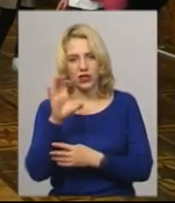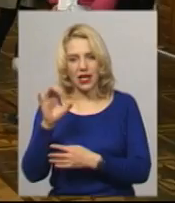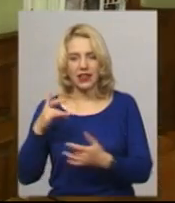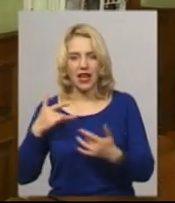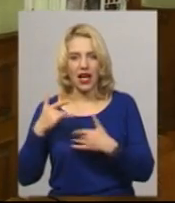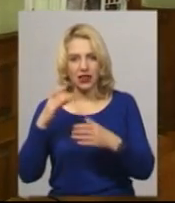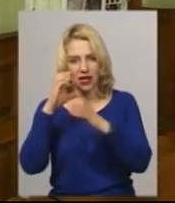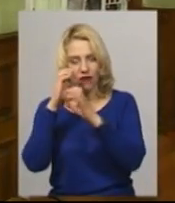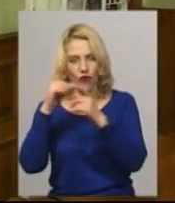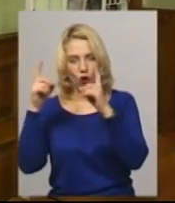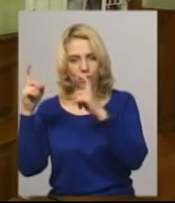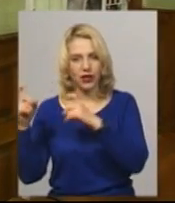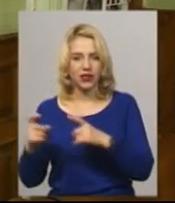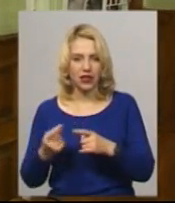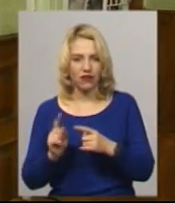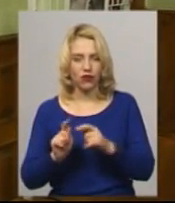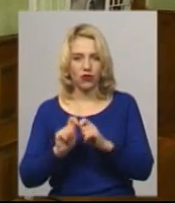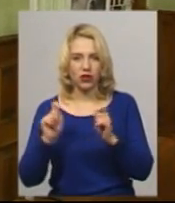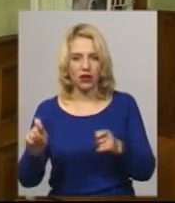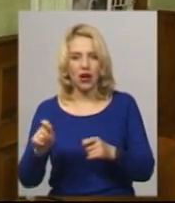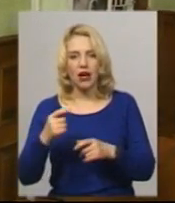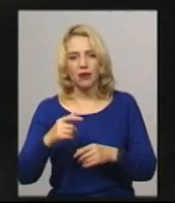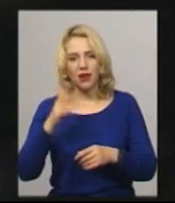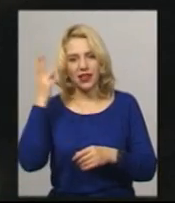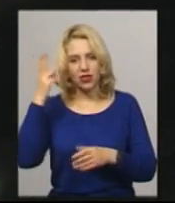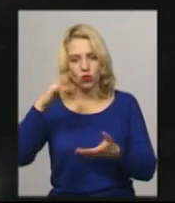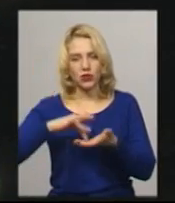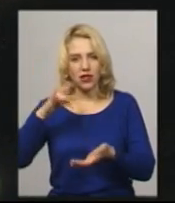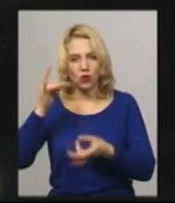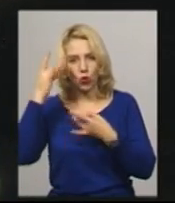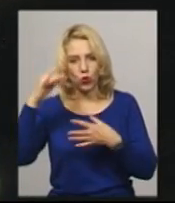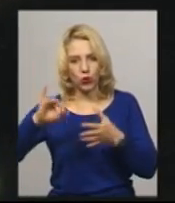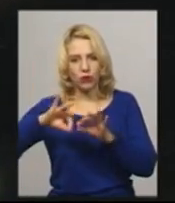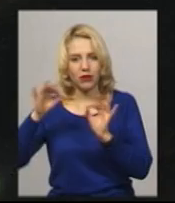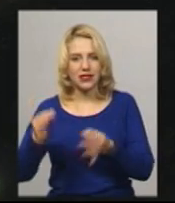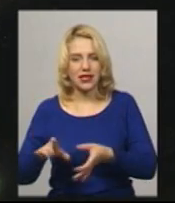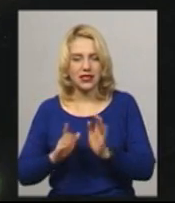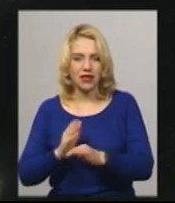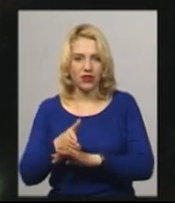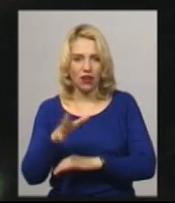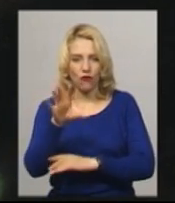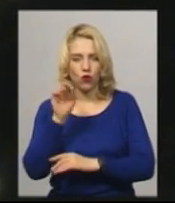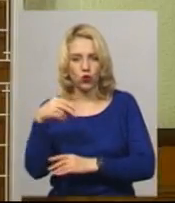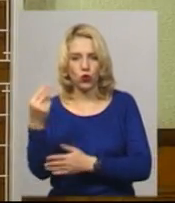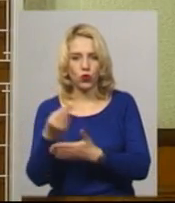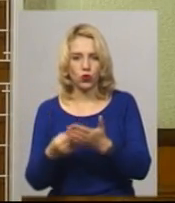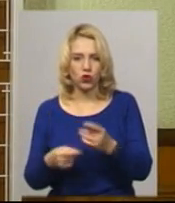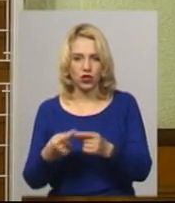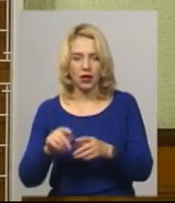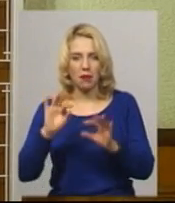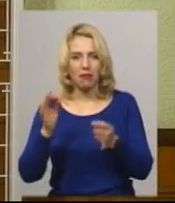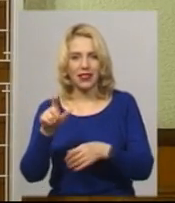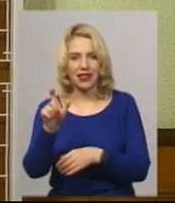об'єктиві», що відкрилась у Хмельницькому обласному науково-методичному центрі культури і мистецтв, завітав фотохудожник Анатолій Іванов. Митець